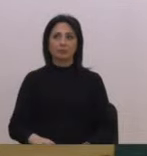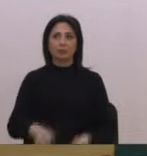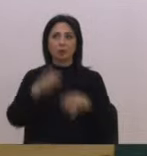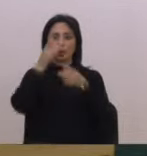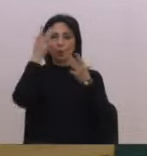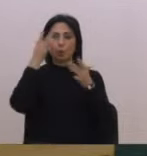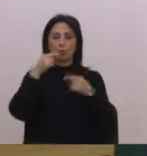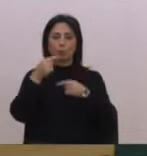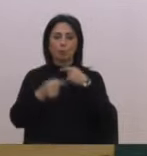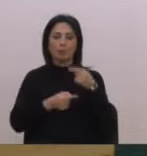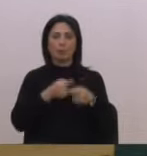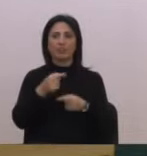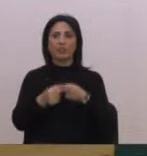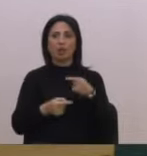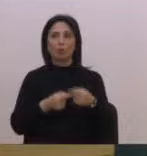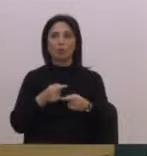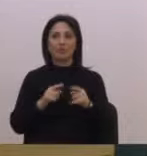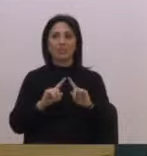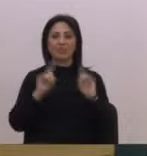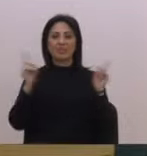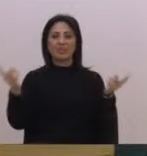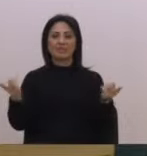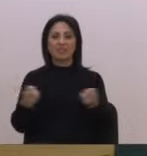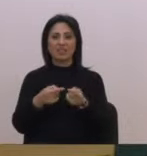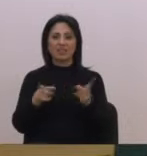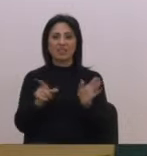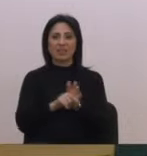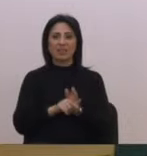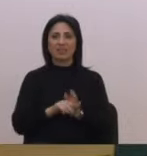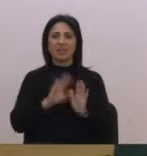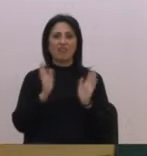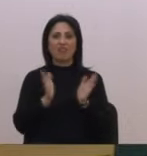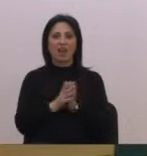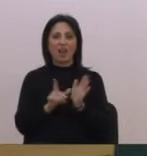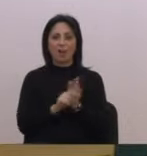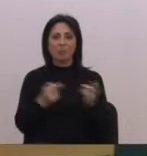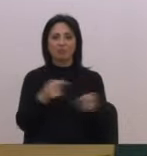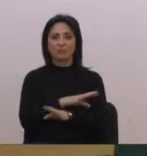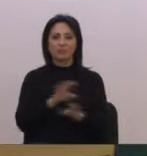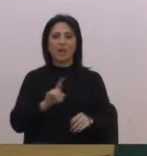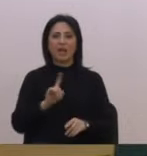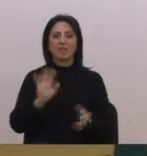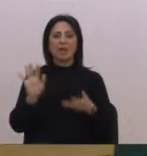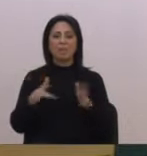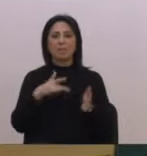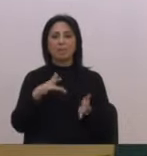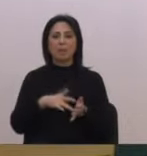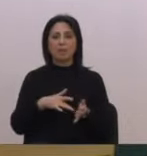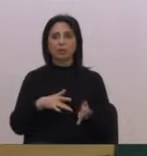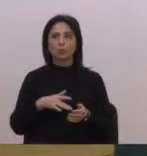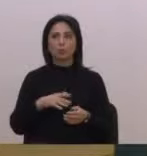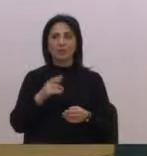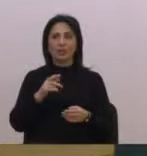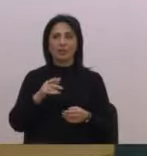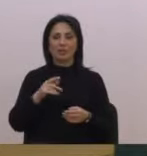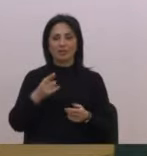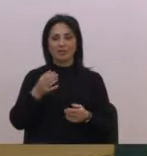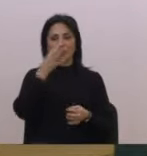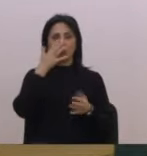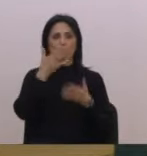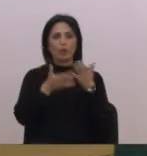კულტურული მემკვიდრეობის სივრცესთან, ყველაფერთან, რითიც ბათუმი თავს იწონებდა